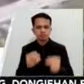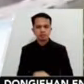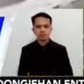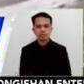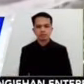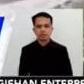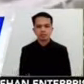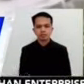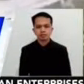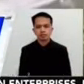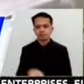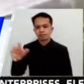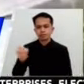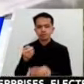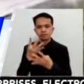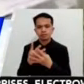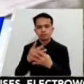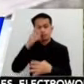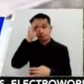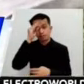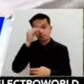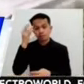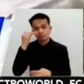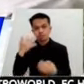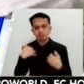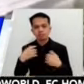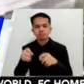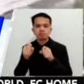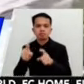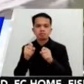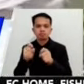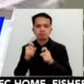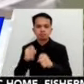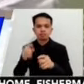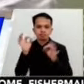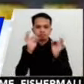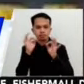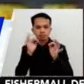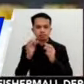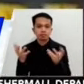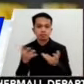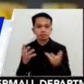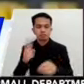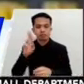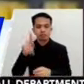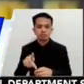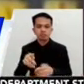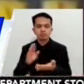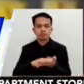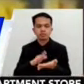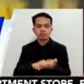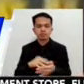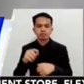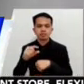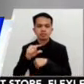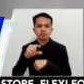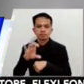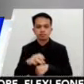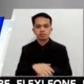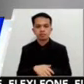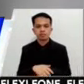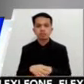Arestado ang isang lalaki dahil sa pagbebenta umano ng ilegal na droga sa Barangay UP Campus sa Quezon City. Nakuha sa kanya ang